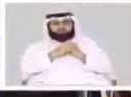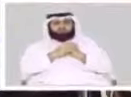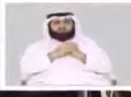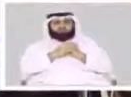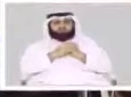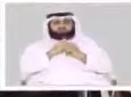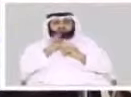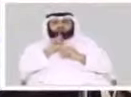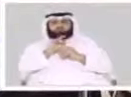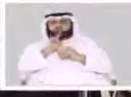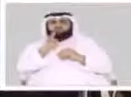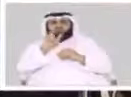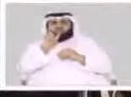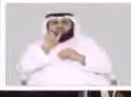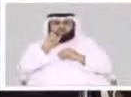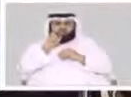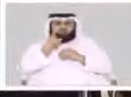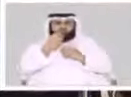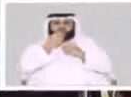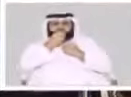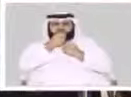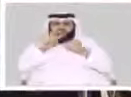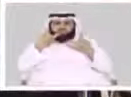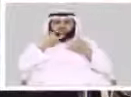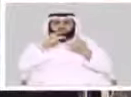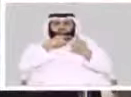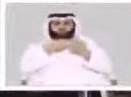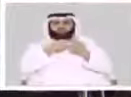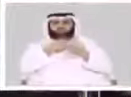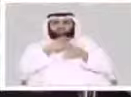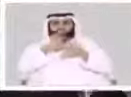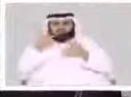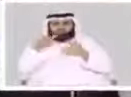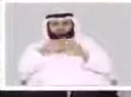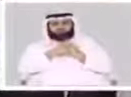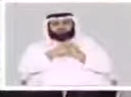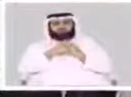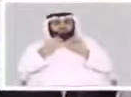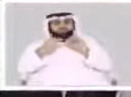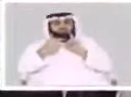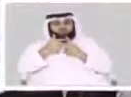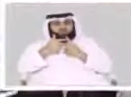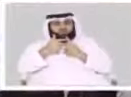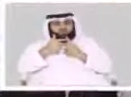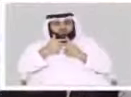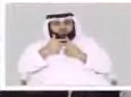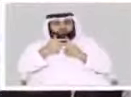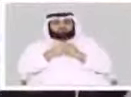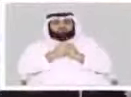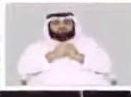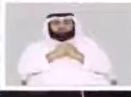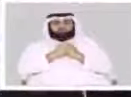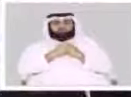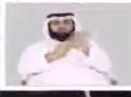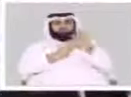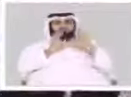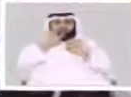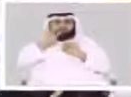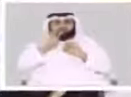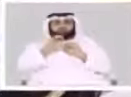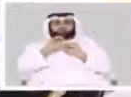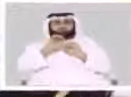فلان، فضيحة أمام الملأ، فضيحة، فضيحة أمام الملأ وبين الناس. نعم. الموضع الثاني قصة